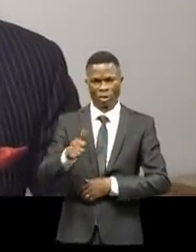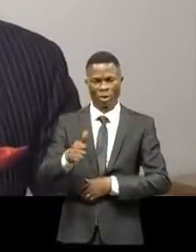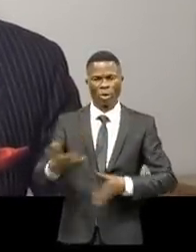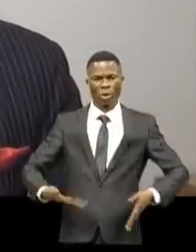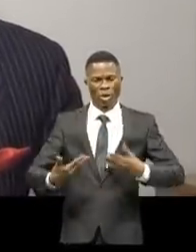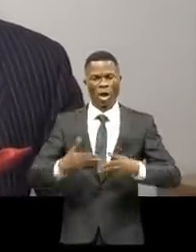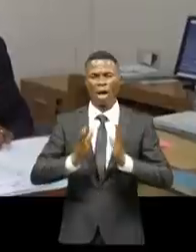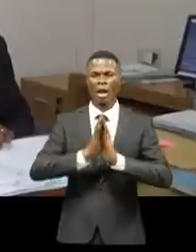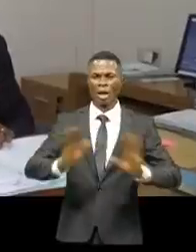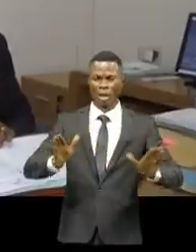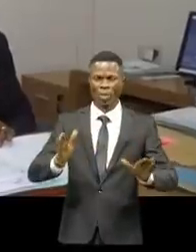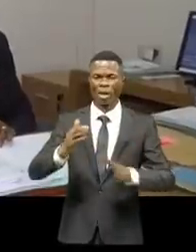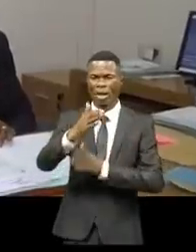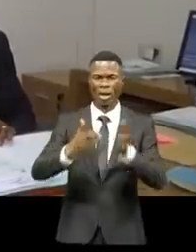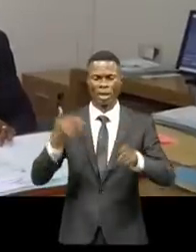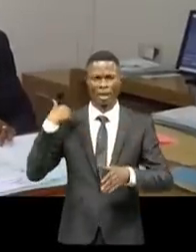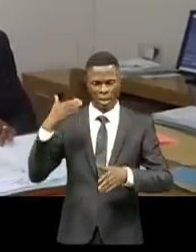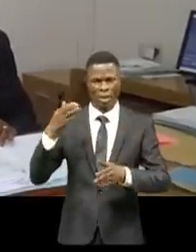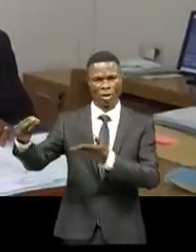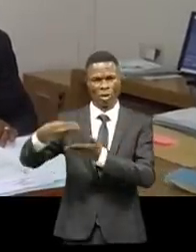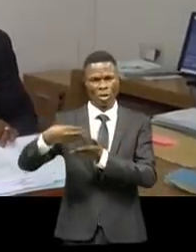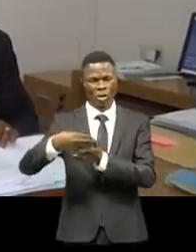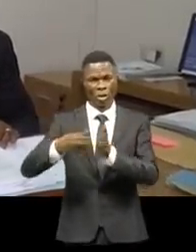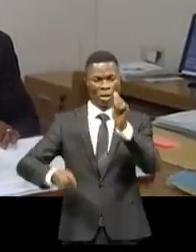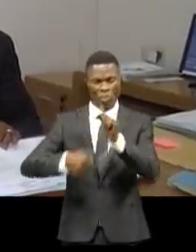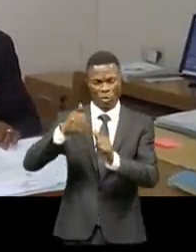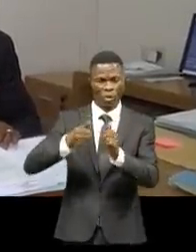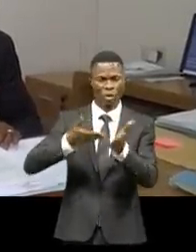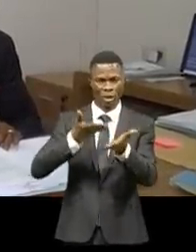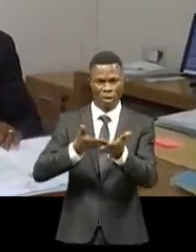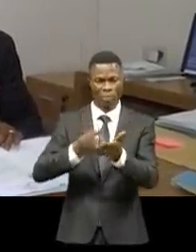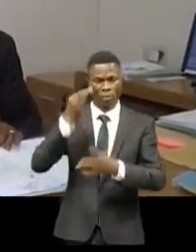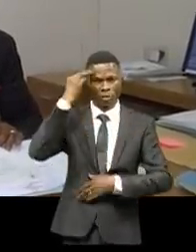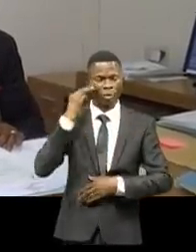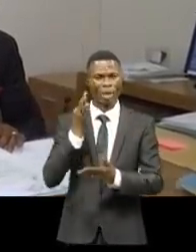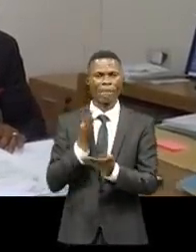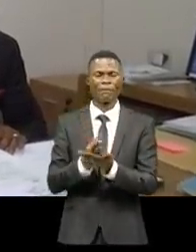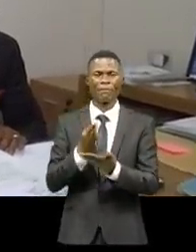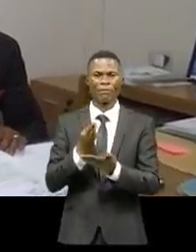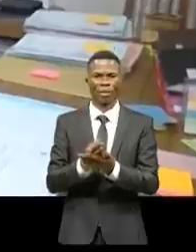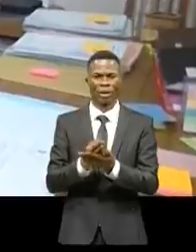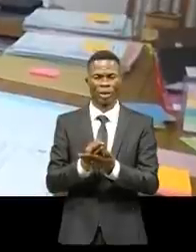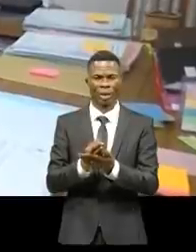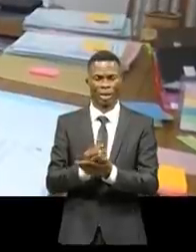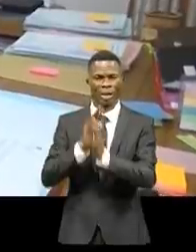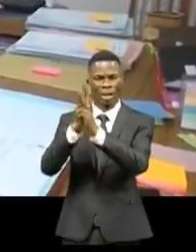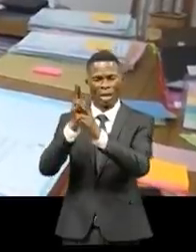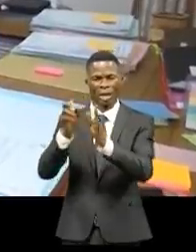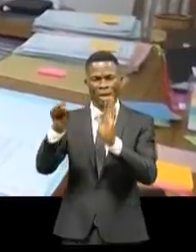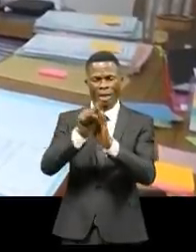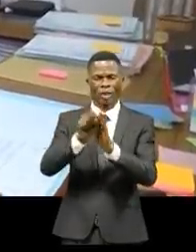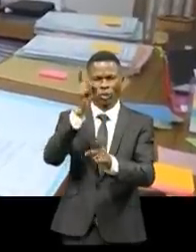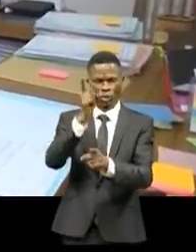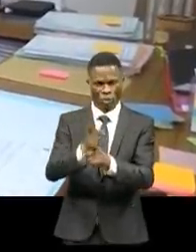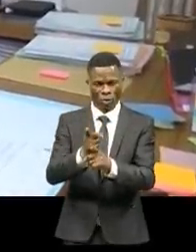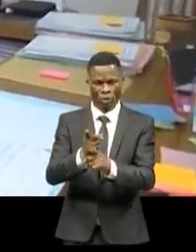la performance de régie financière dans la mobilisation au-delà des attentes, le ministre des Finances a donné les indications